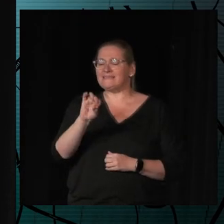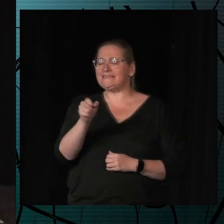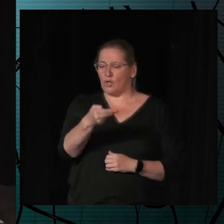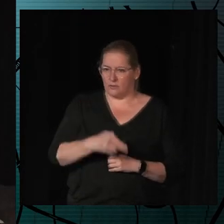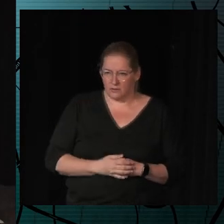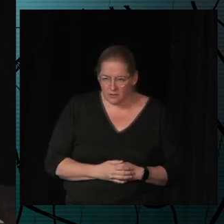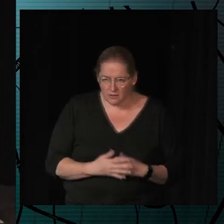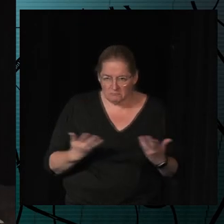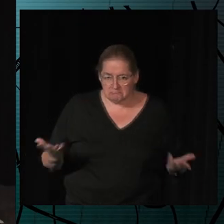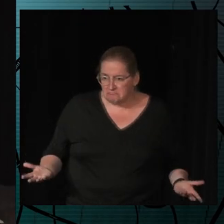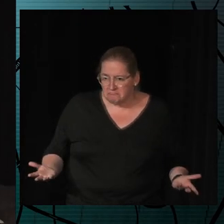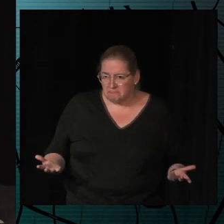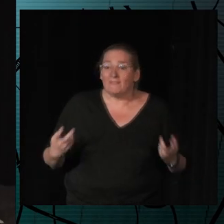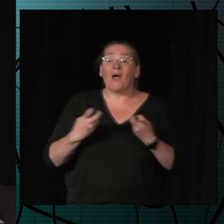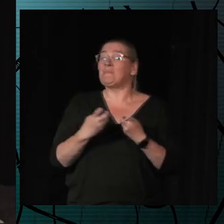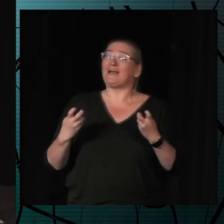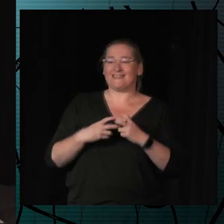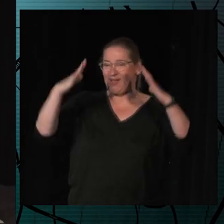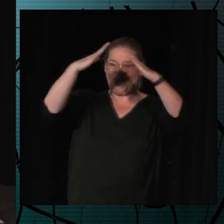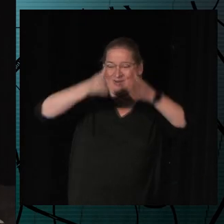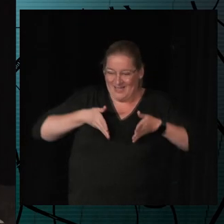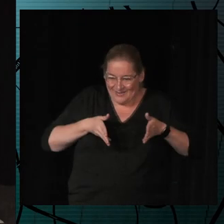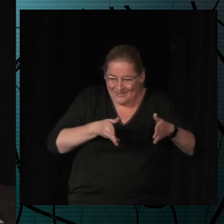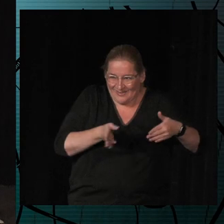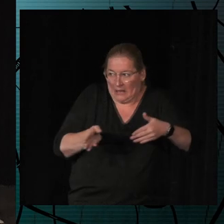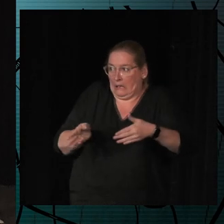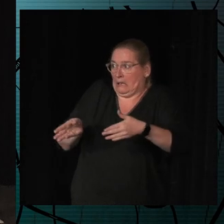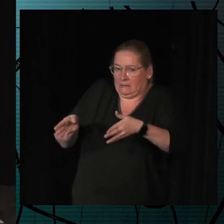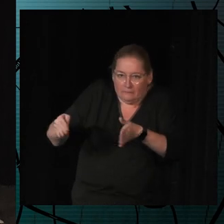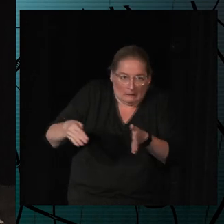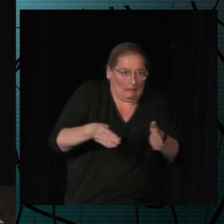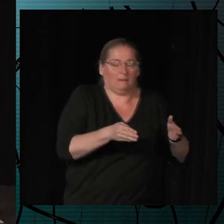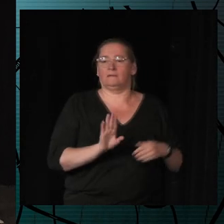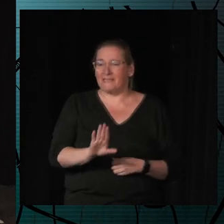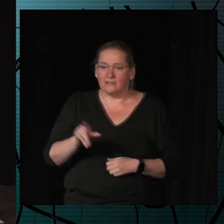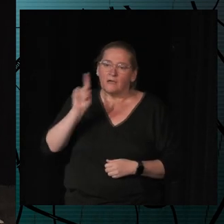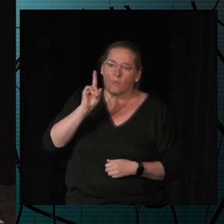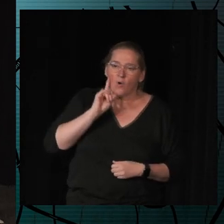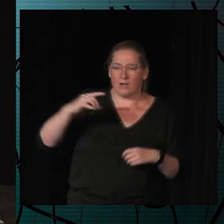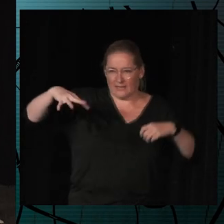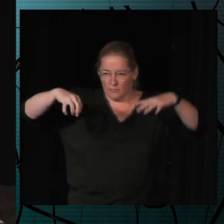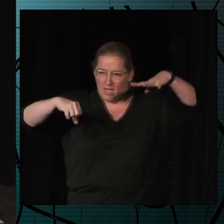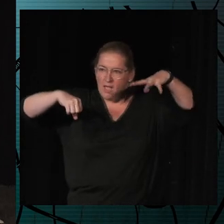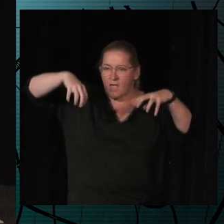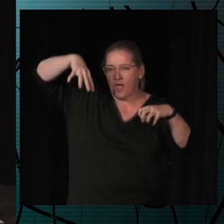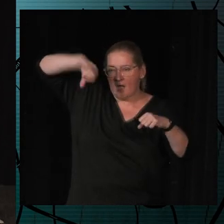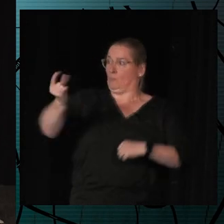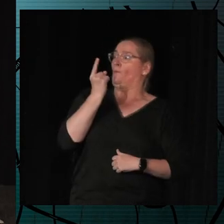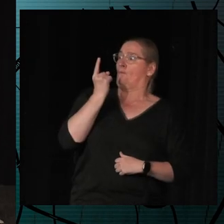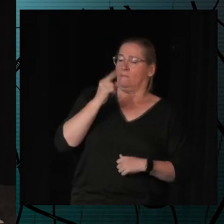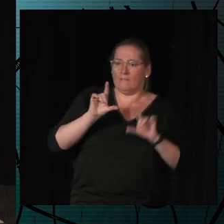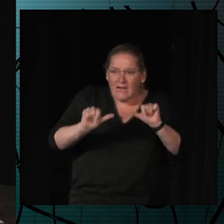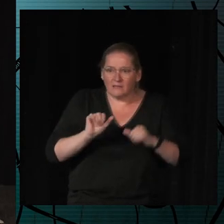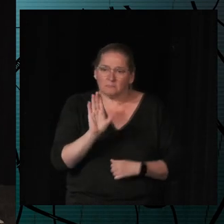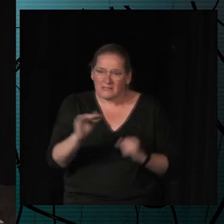où chaque coin de couloir peut être terrifiant parce que le jeu sait s'amuser des effets de lumière des des jaillissements et je